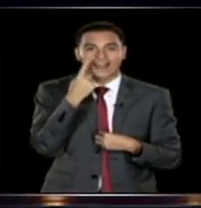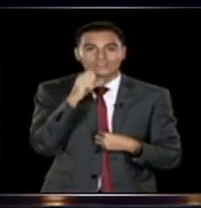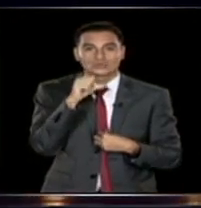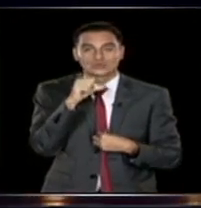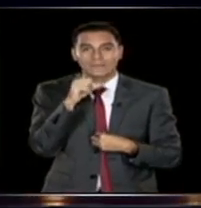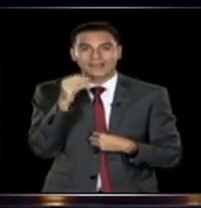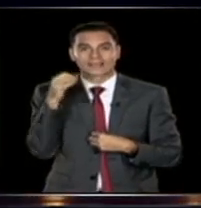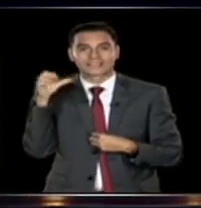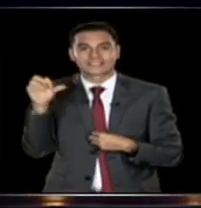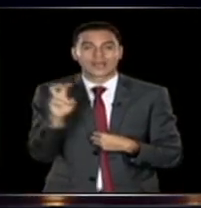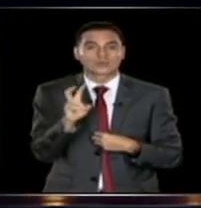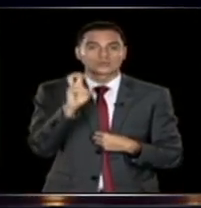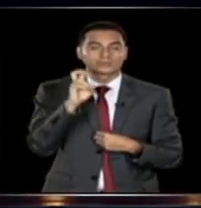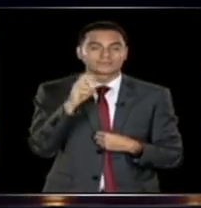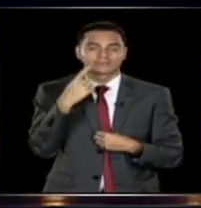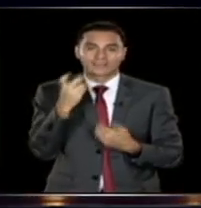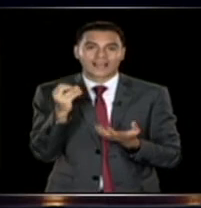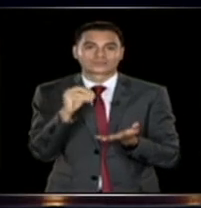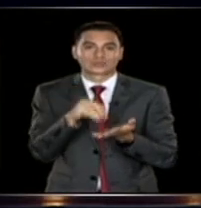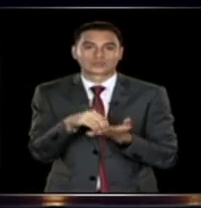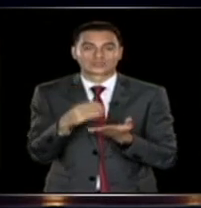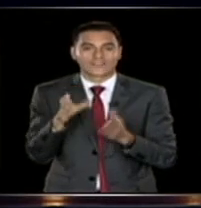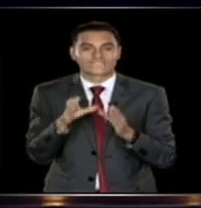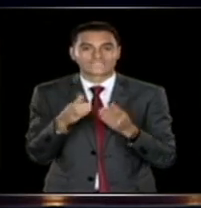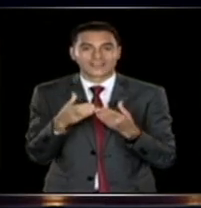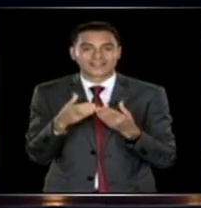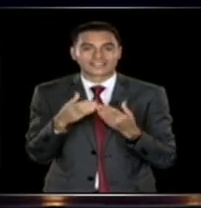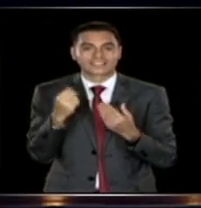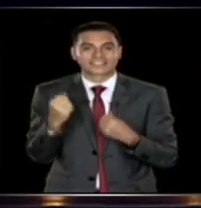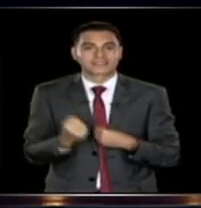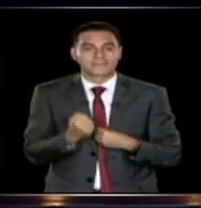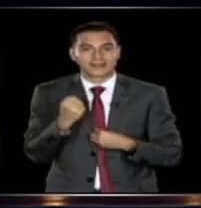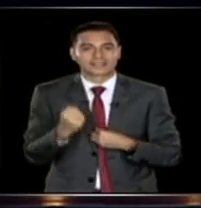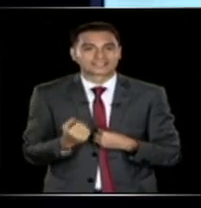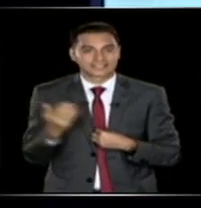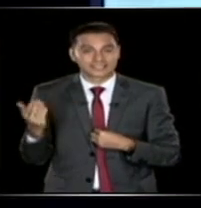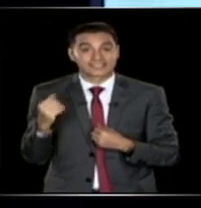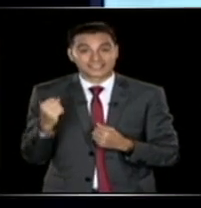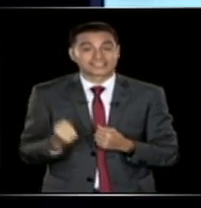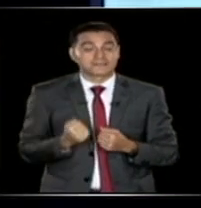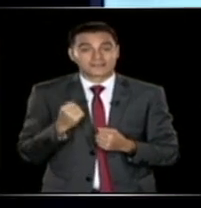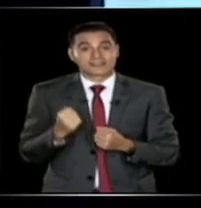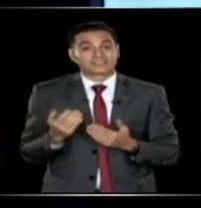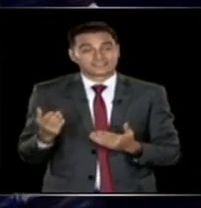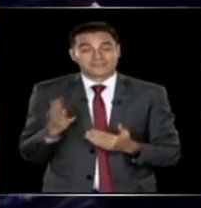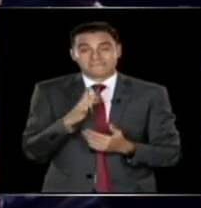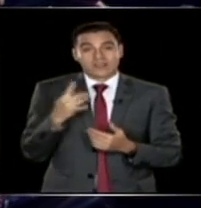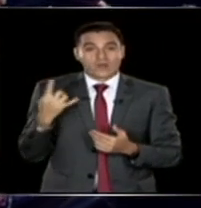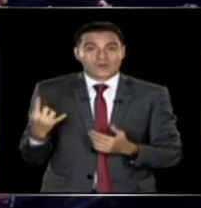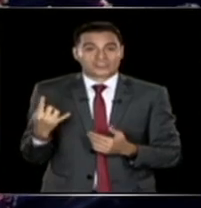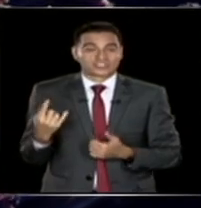1979. 25 نقطة لفريق إكسبرس. إكسبرس